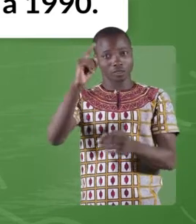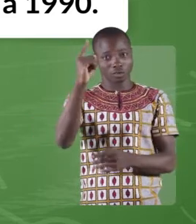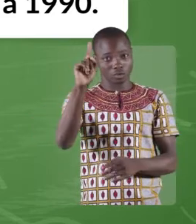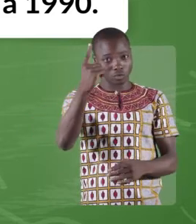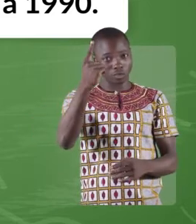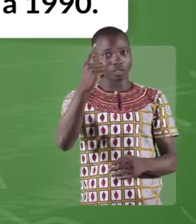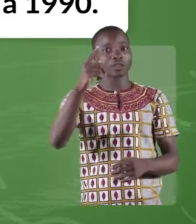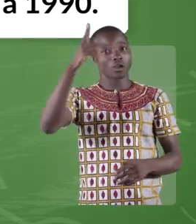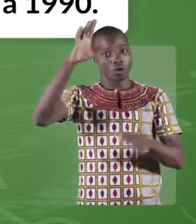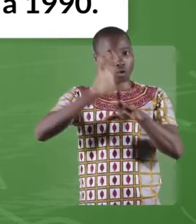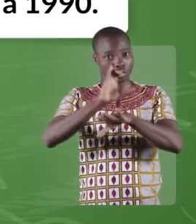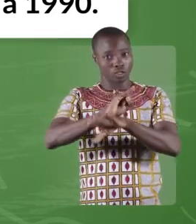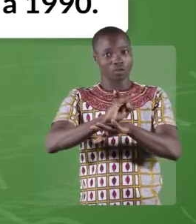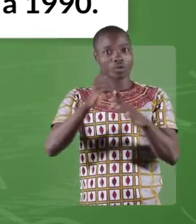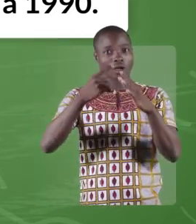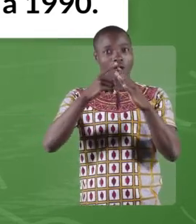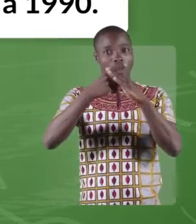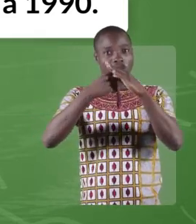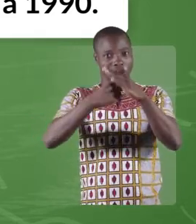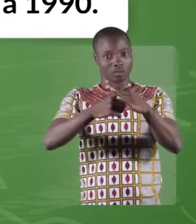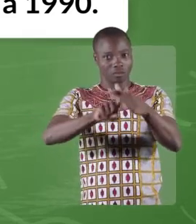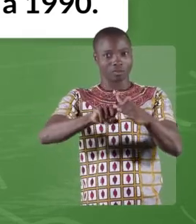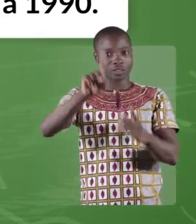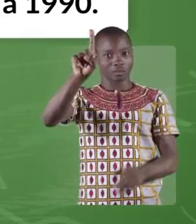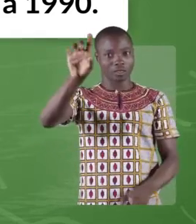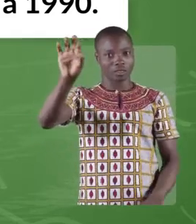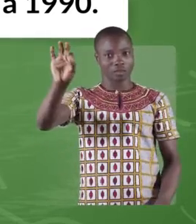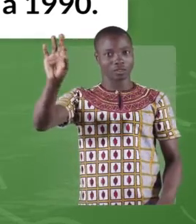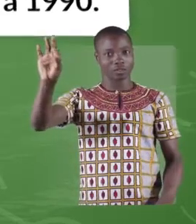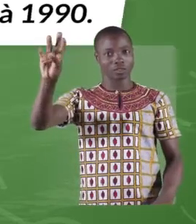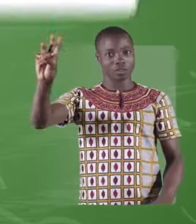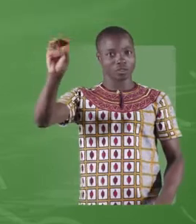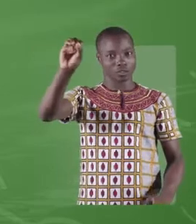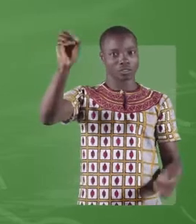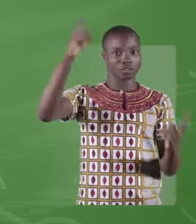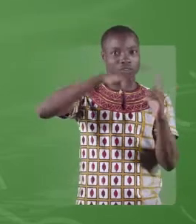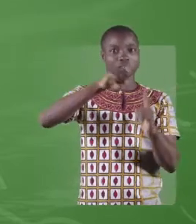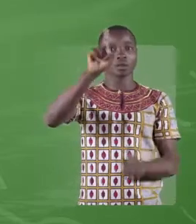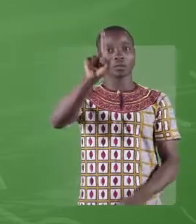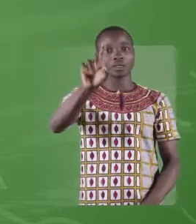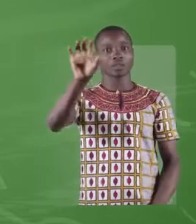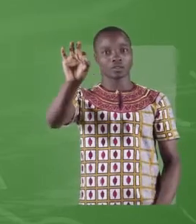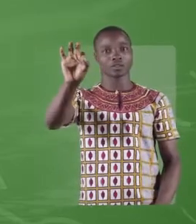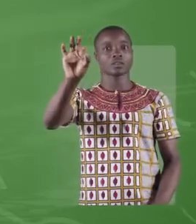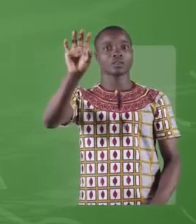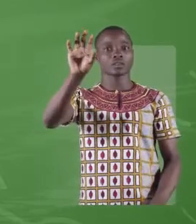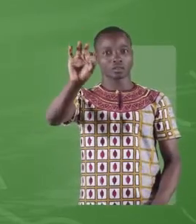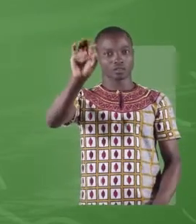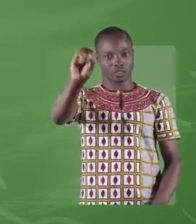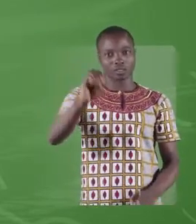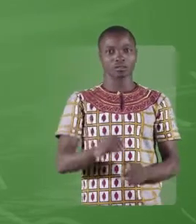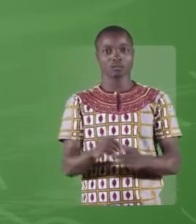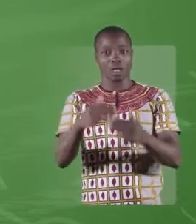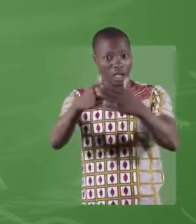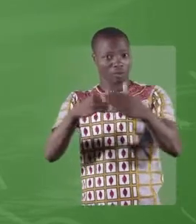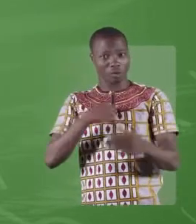de 1960 à 1990. Bien avant, je vais vérifier vos connaissances. En